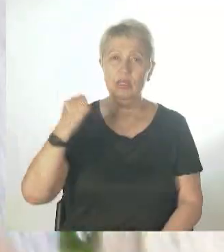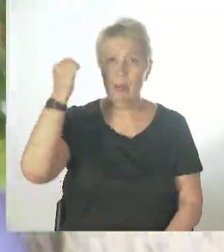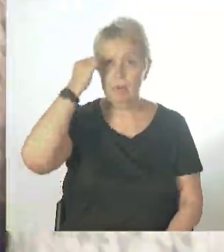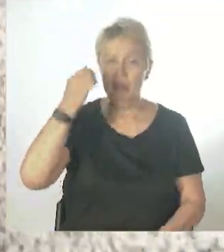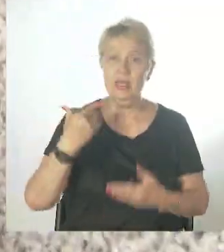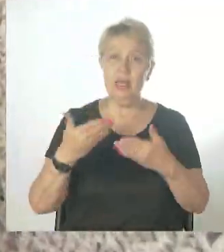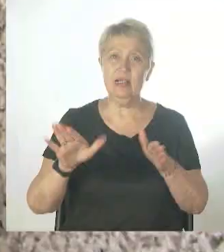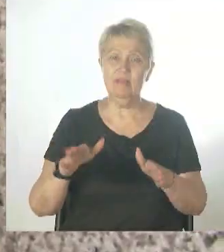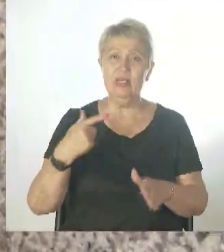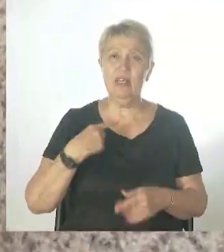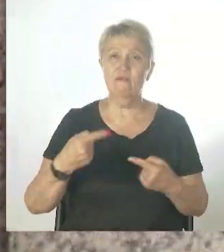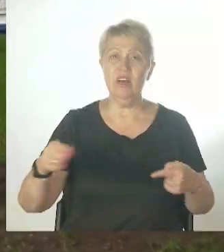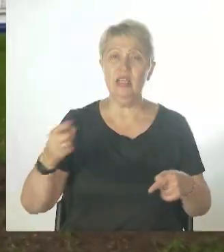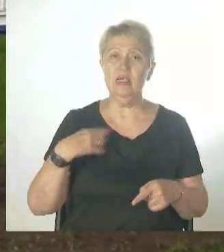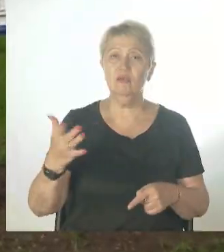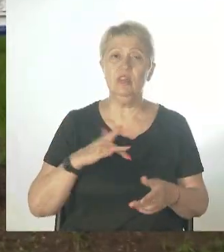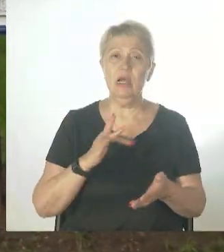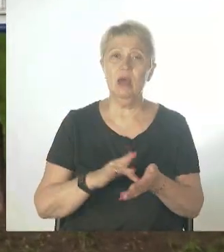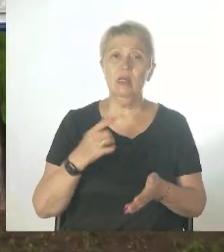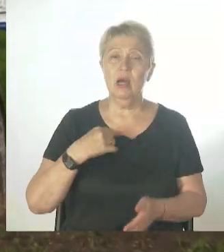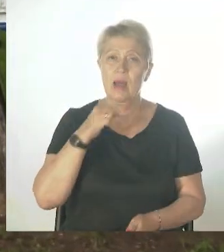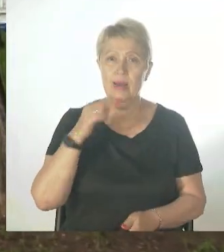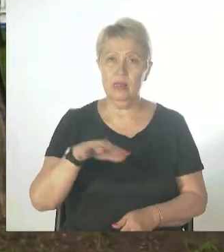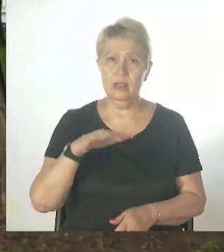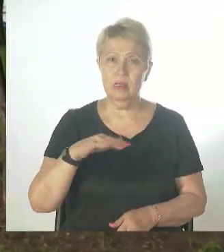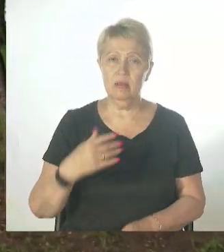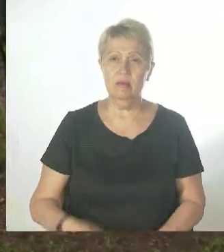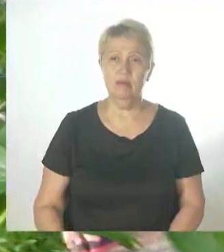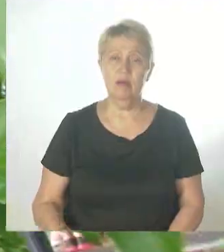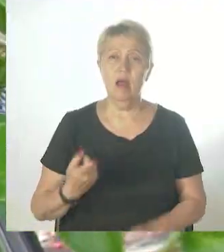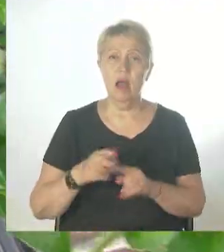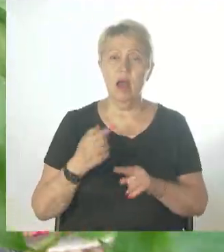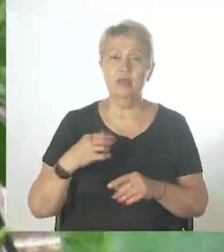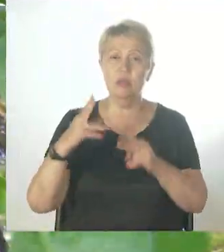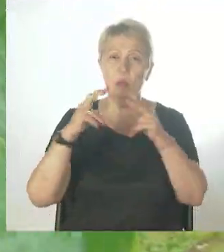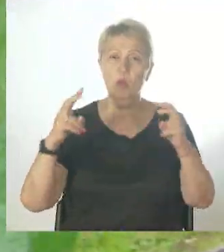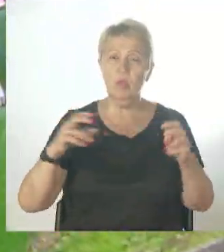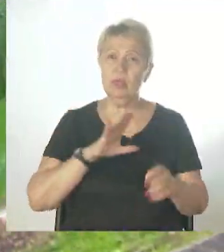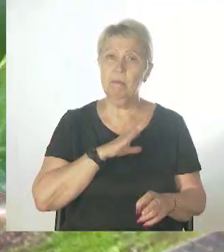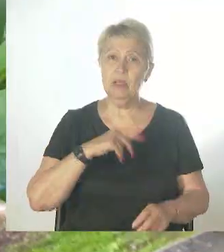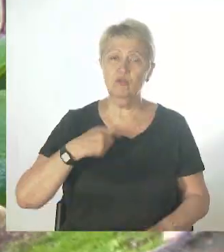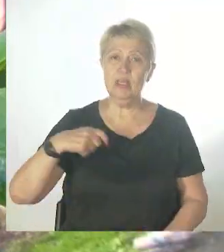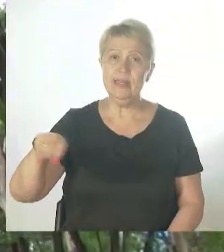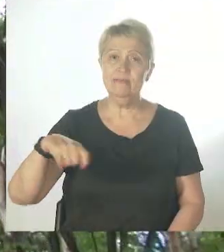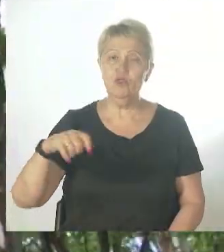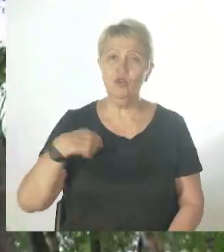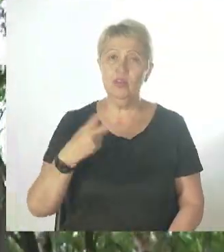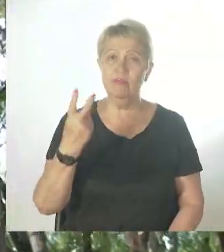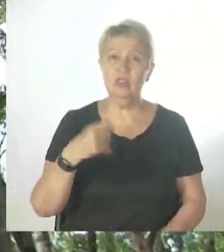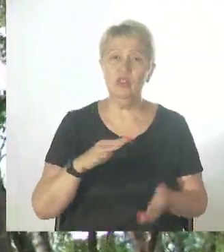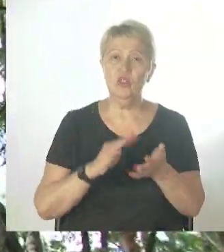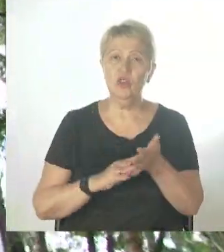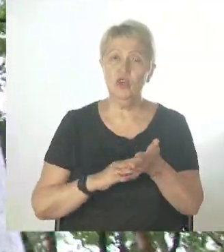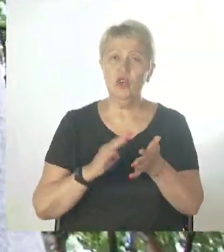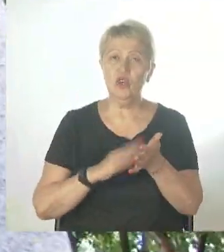открываются в разных городах России. Хабаровск не стал исключением. Этот монумент был освящен в 2016 году. Святые